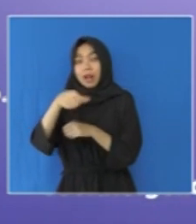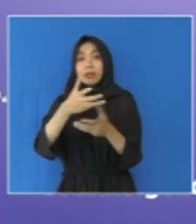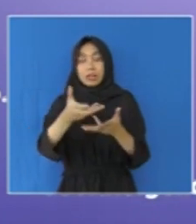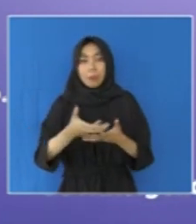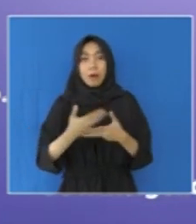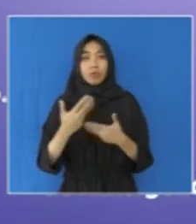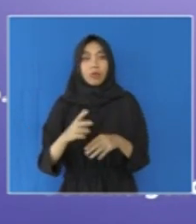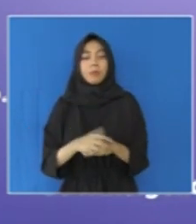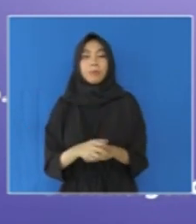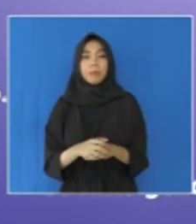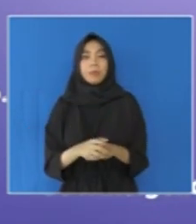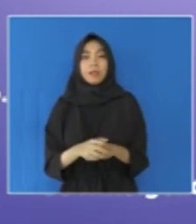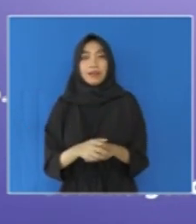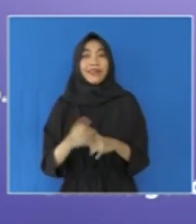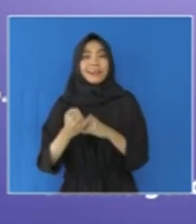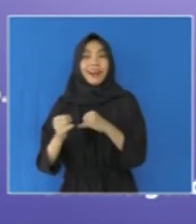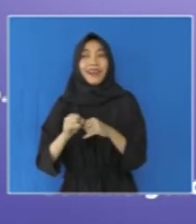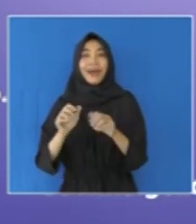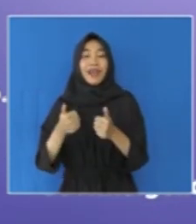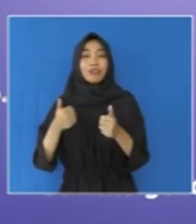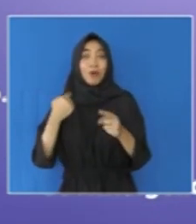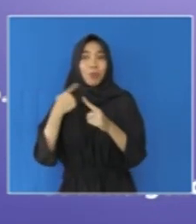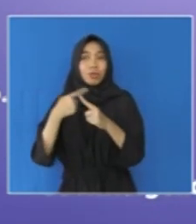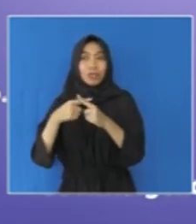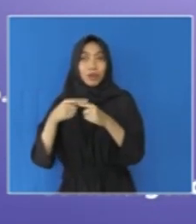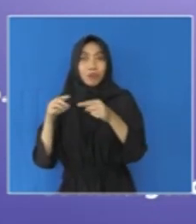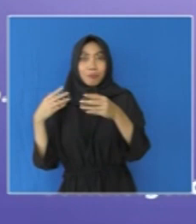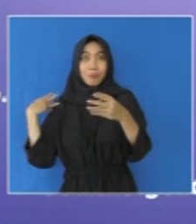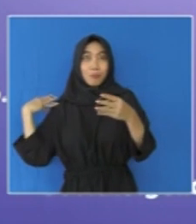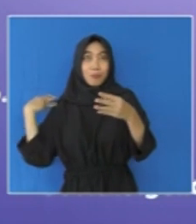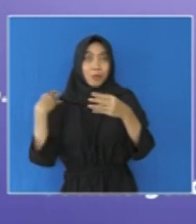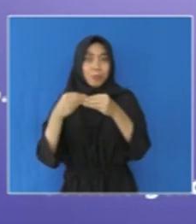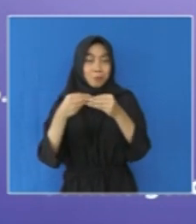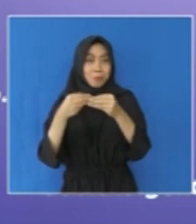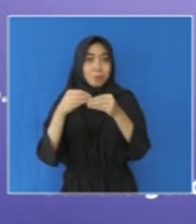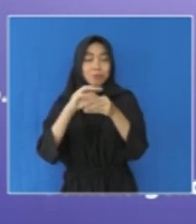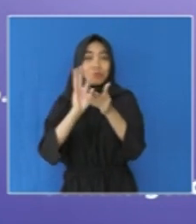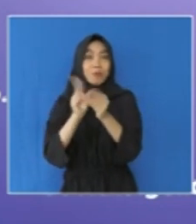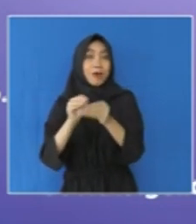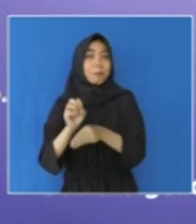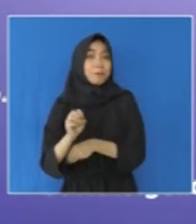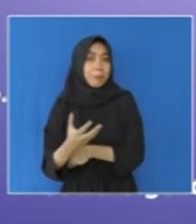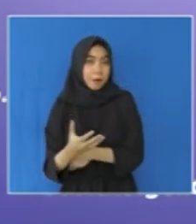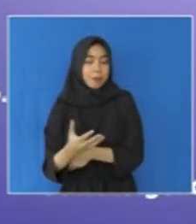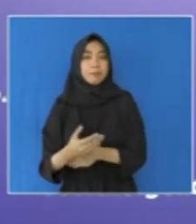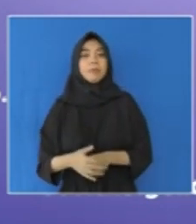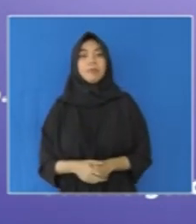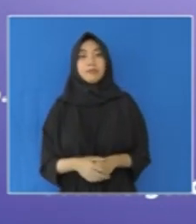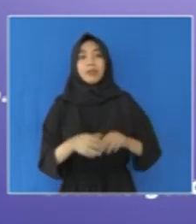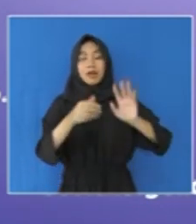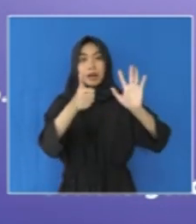Hai hasil positif yang kita dapatkan terakumulasi Sampai dengan saat ini sebanyak